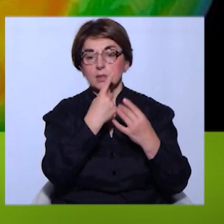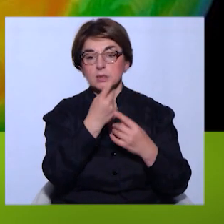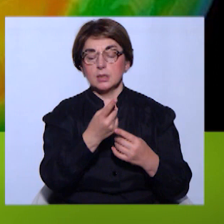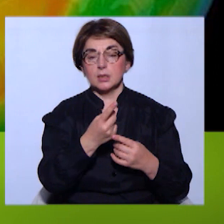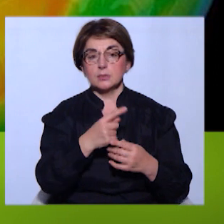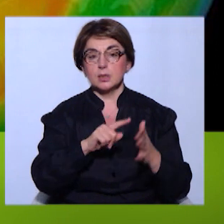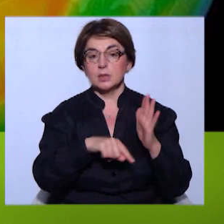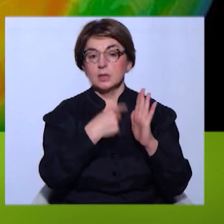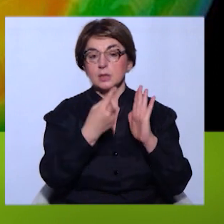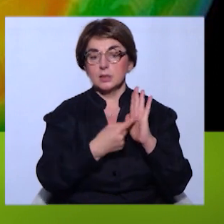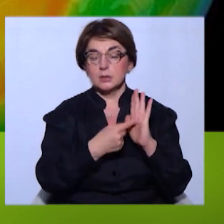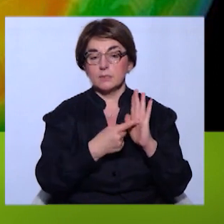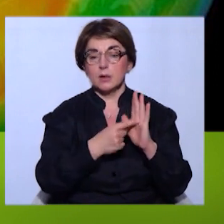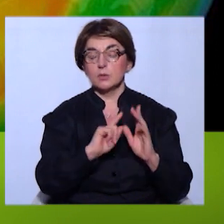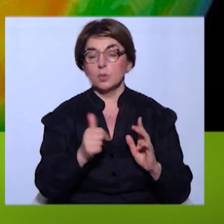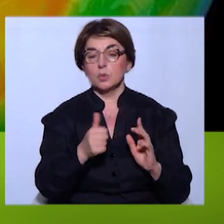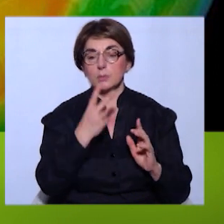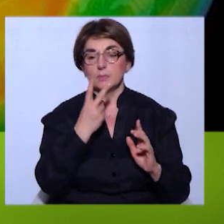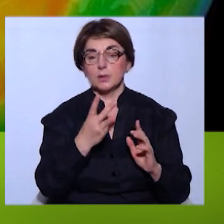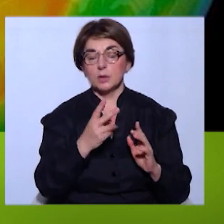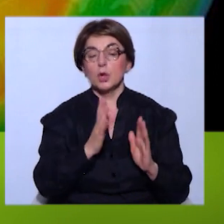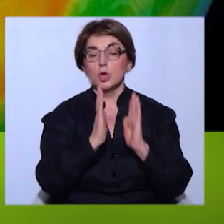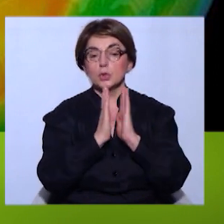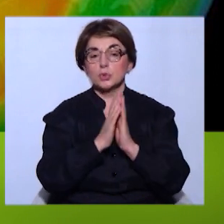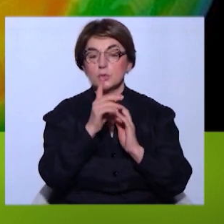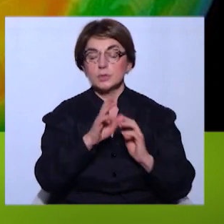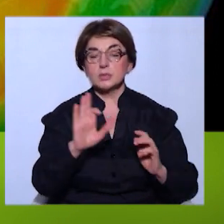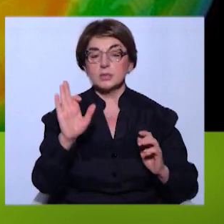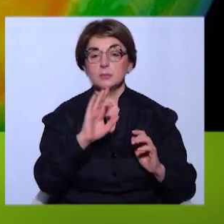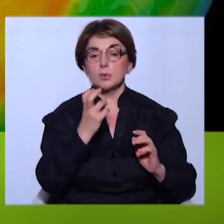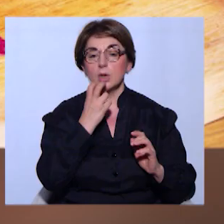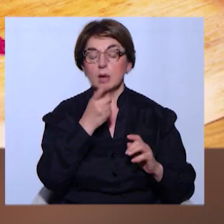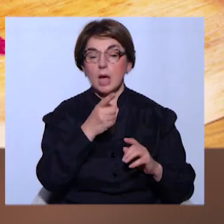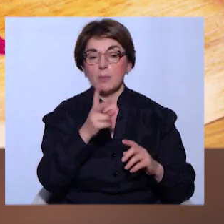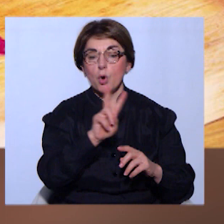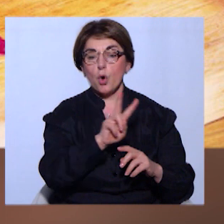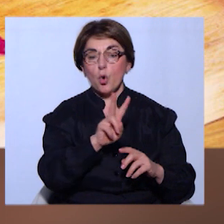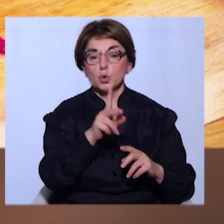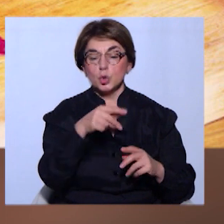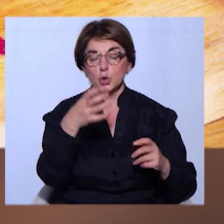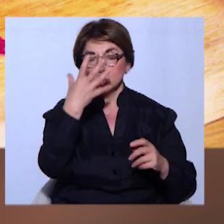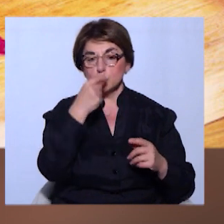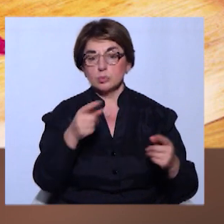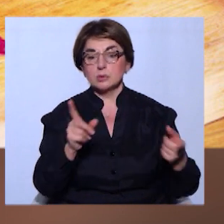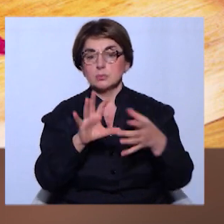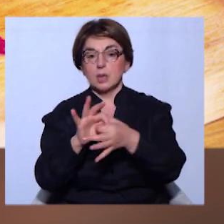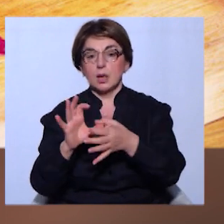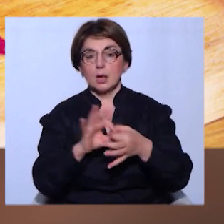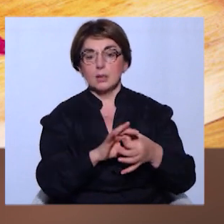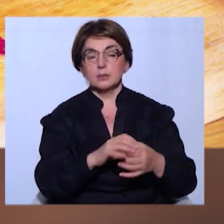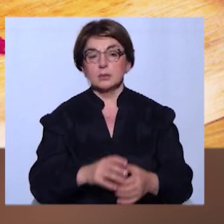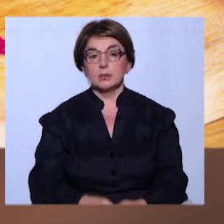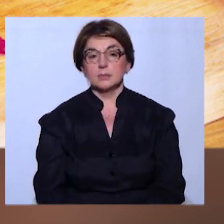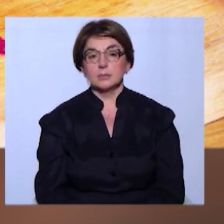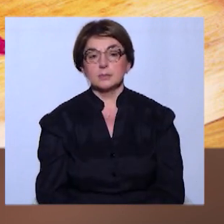ეკრანზე ხედავთ და კითხვა შემდეგში მდგომარეობს. თქო ამოიცნო ის ელემენტი, რომელიც ამ ორ სურათს აერთიანებს.